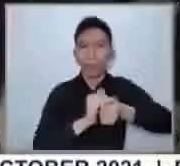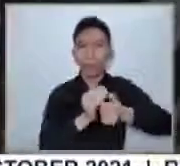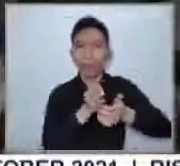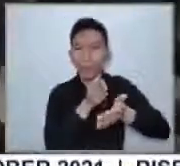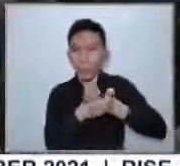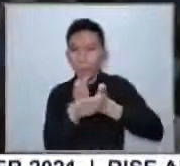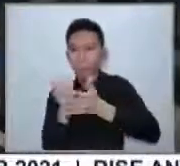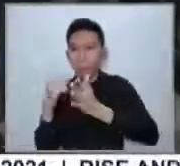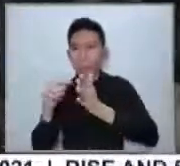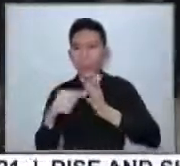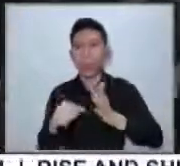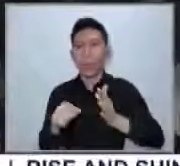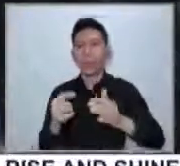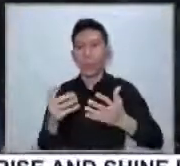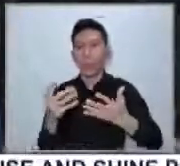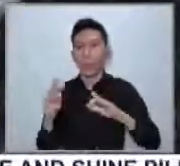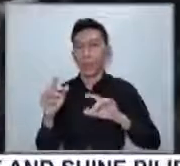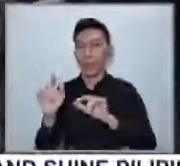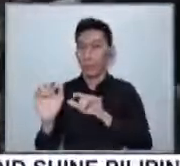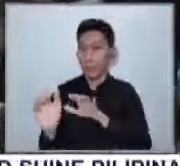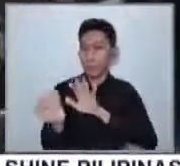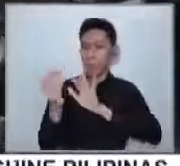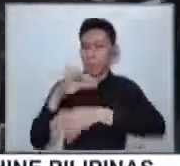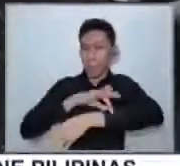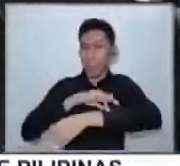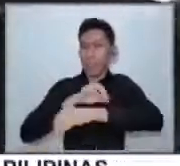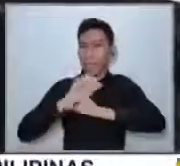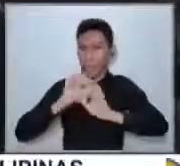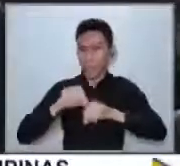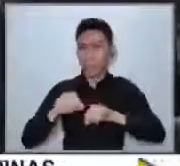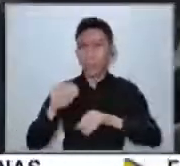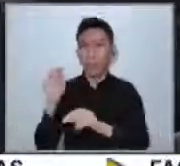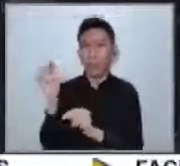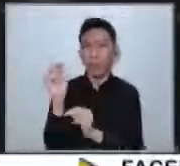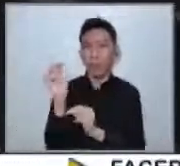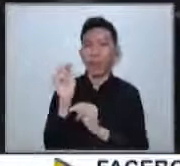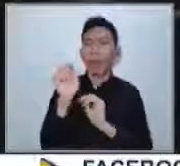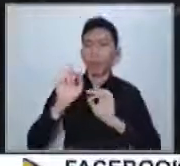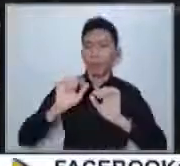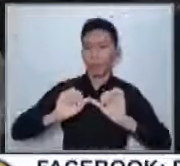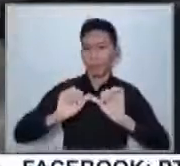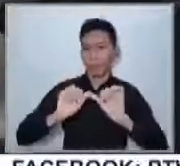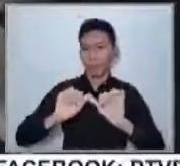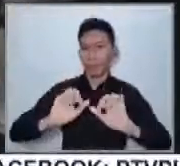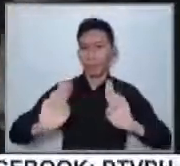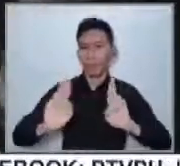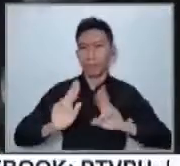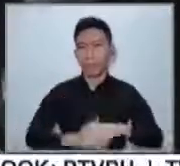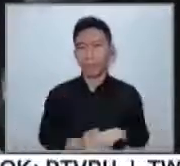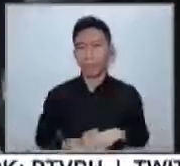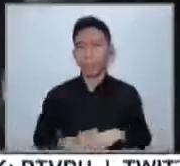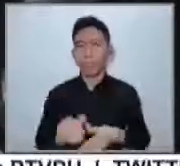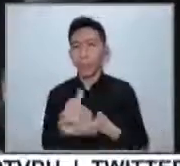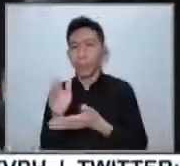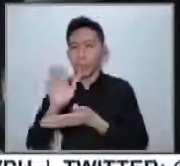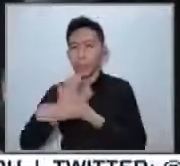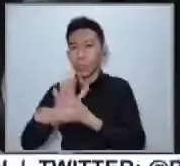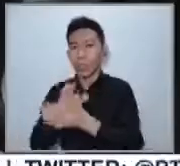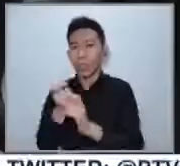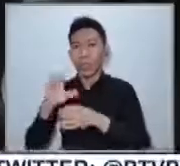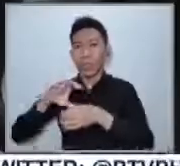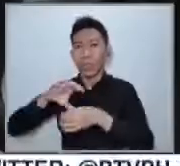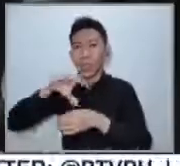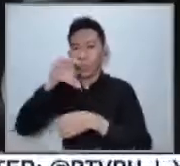ng face-to-face classes sa buwan ng Nobyembre. Ilan sa mga paaralang ito ay matatagpuan sa Caraga Region,